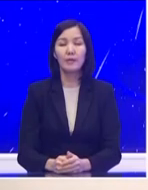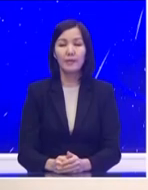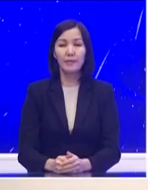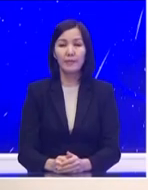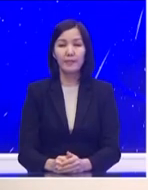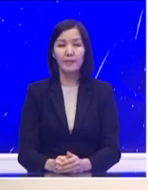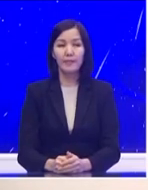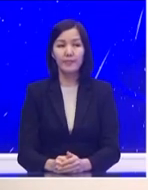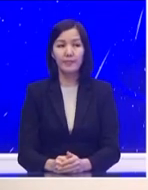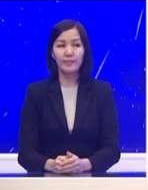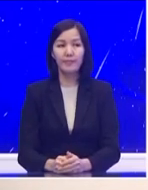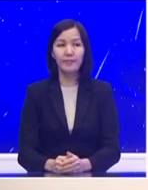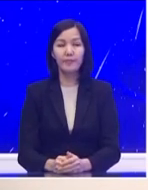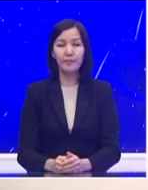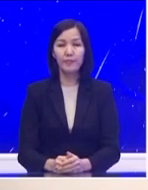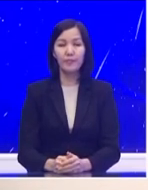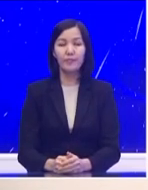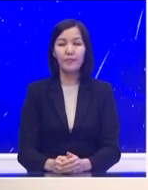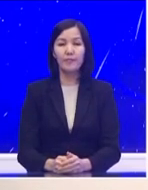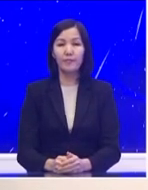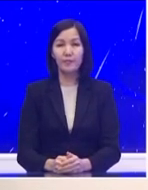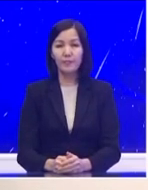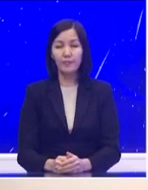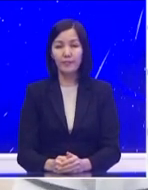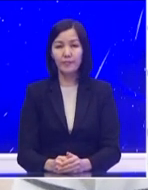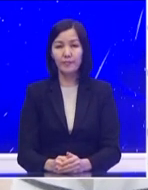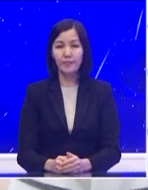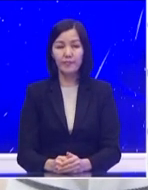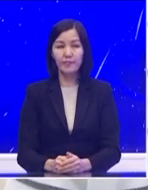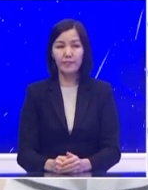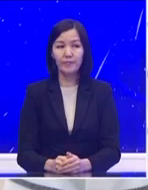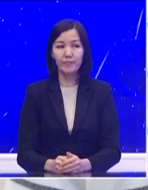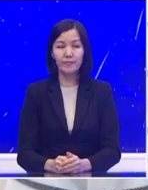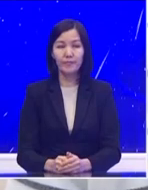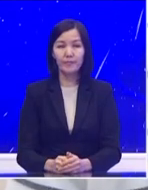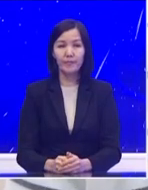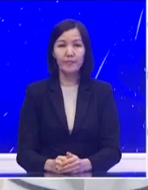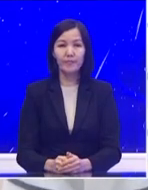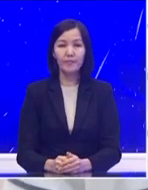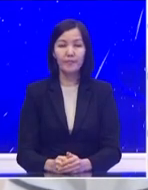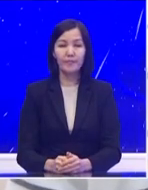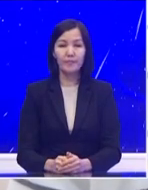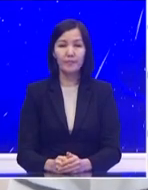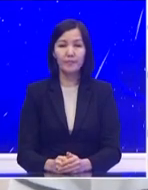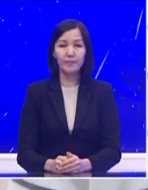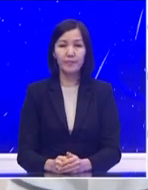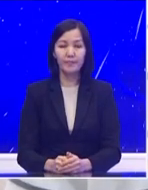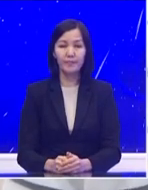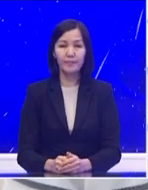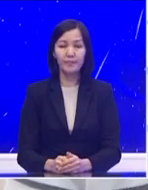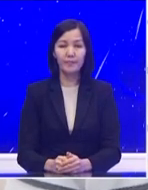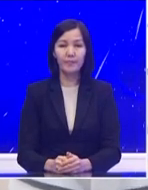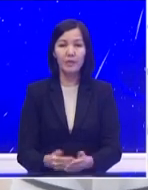жаңағы дата бойынша сол күн қабылданды деп есептелінеді. В настоящее время на период чрезвычайного положения у нас созданы